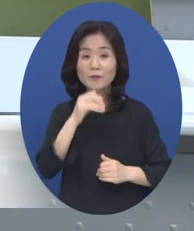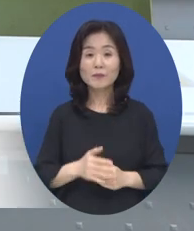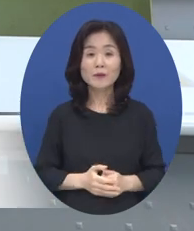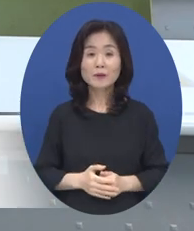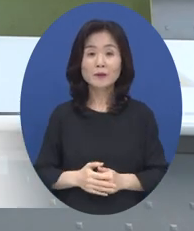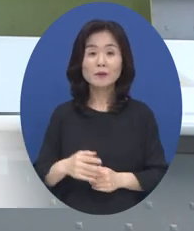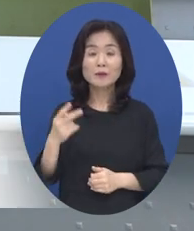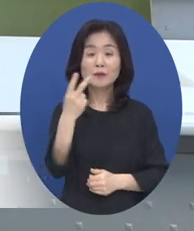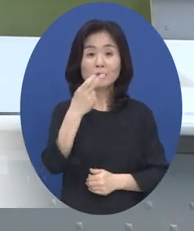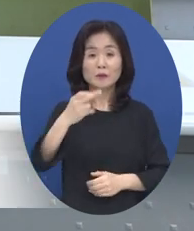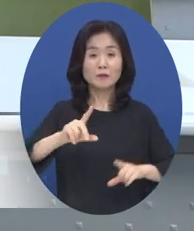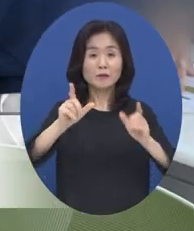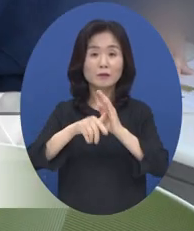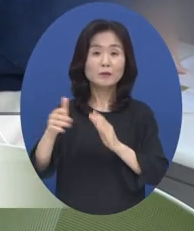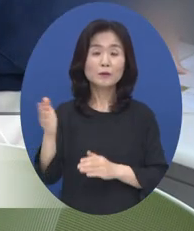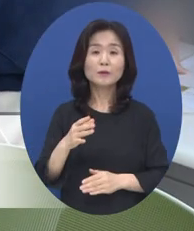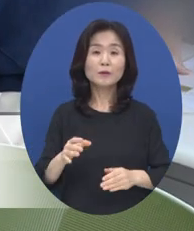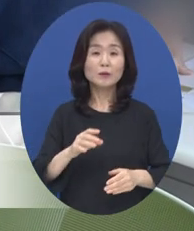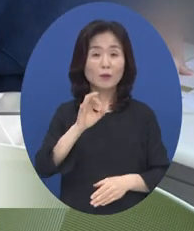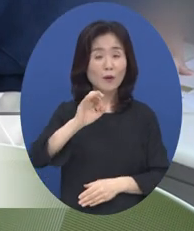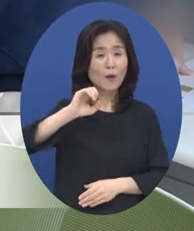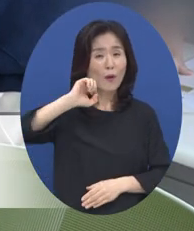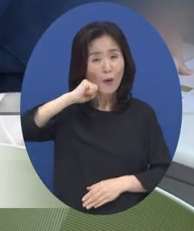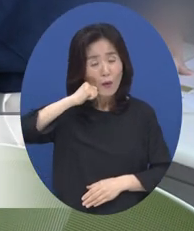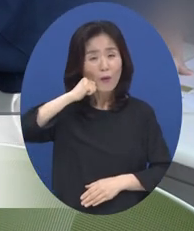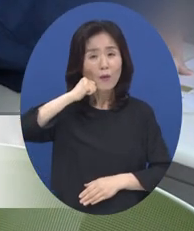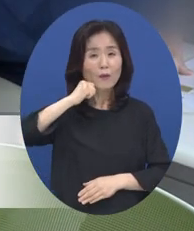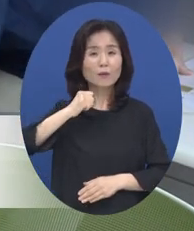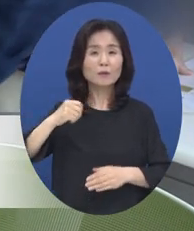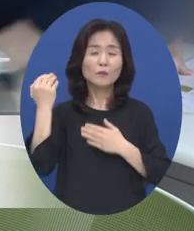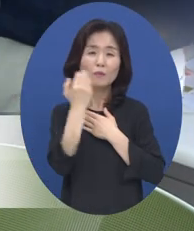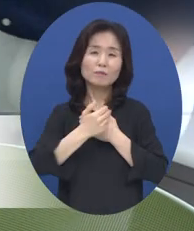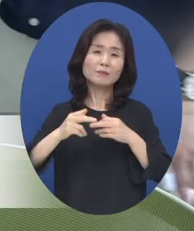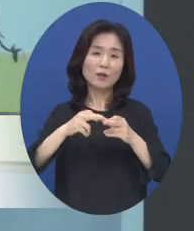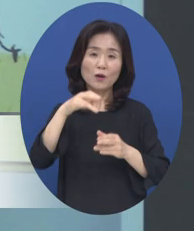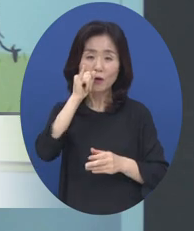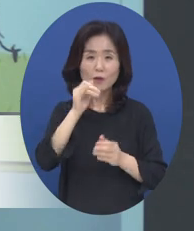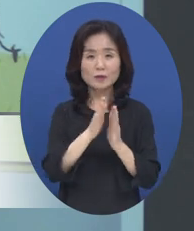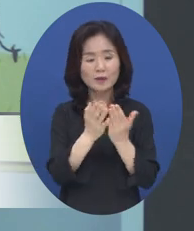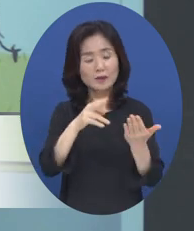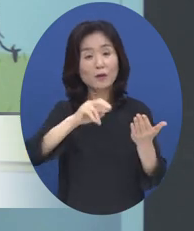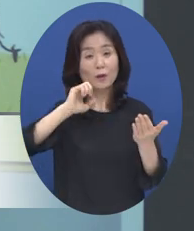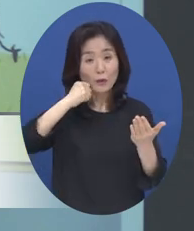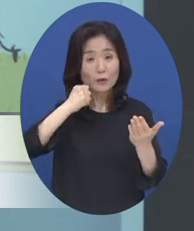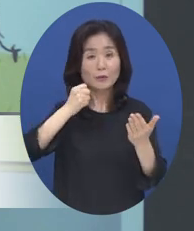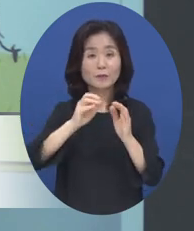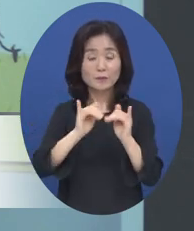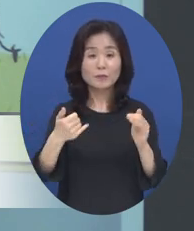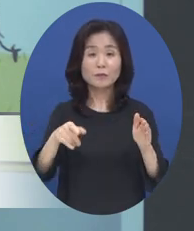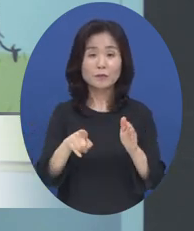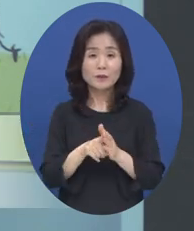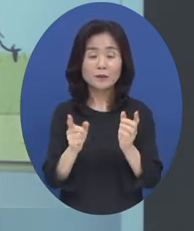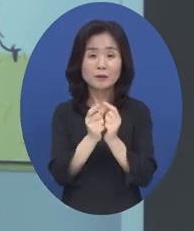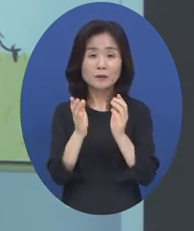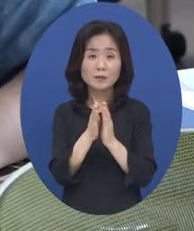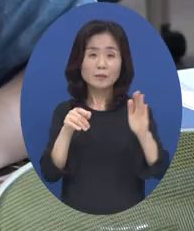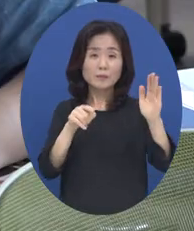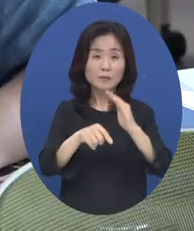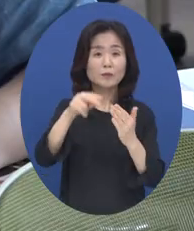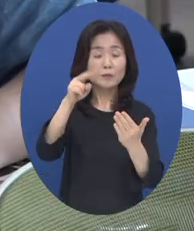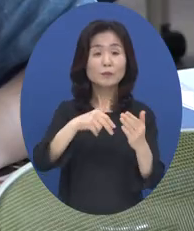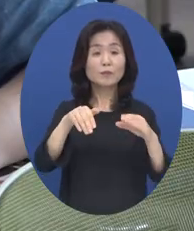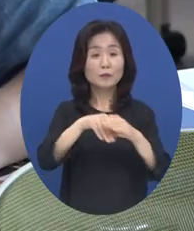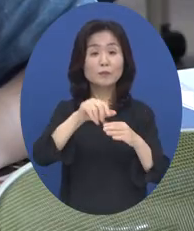경기도는 2012년부터 경제적 어려움이나 신체적 불편함으로 책을 접하기 어려운 도민들을 위해 찾아가는 독서